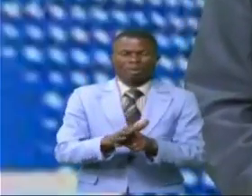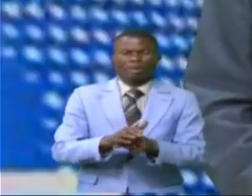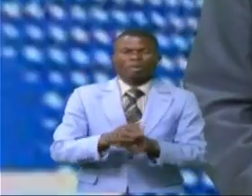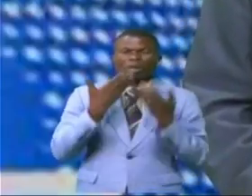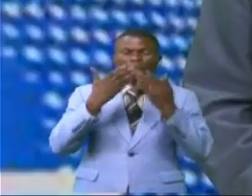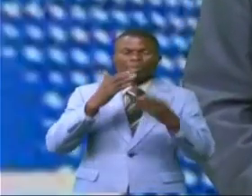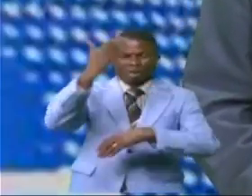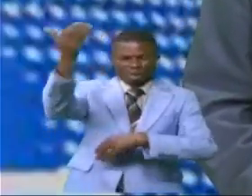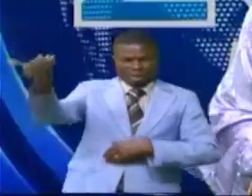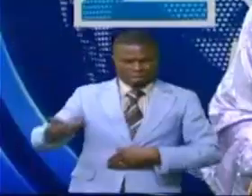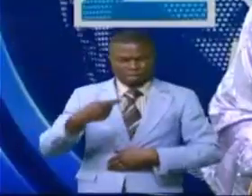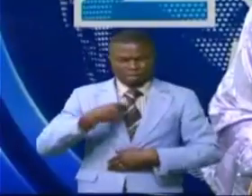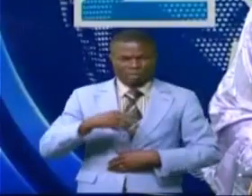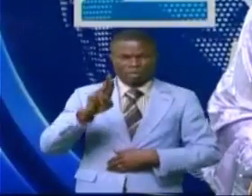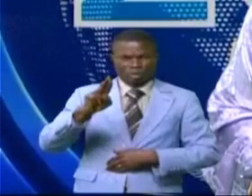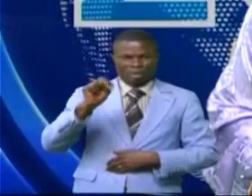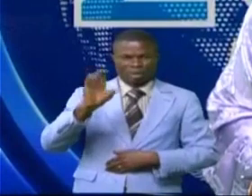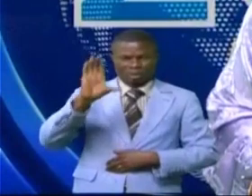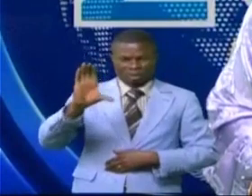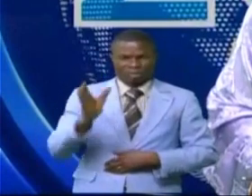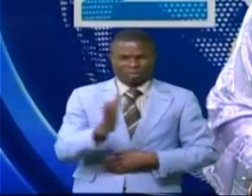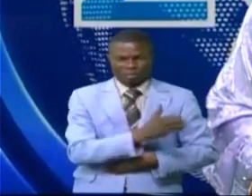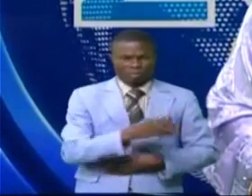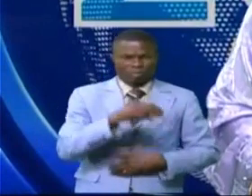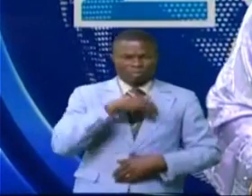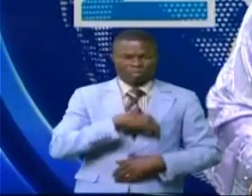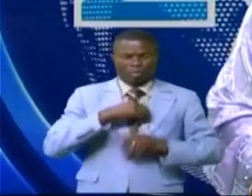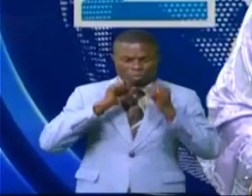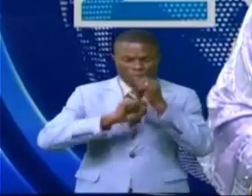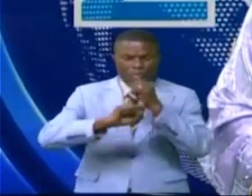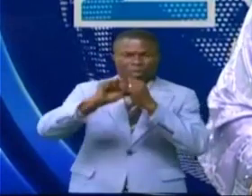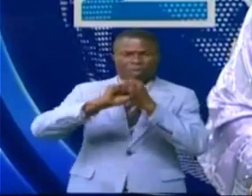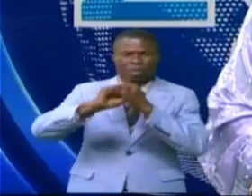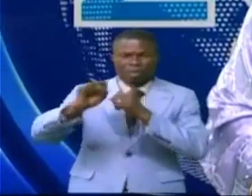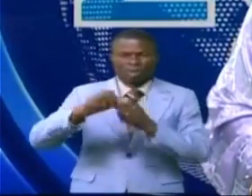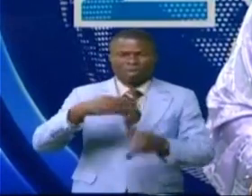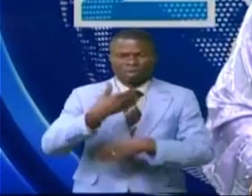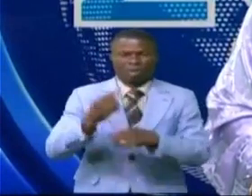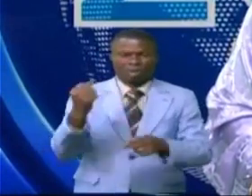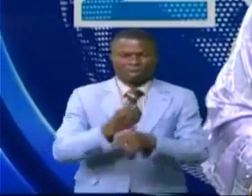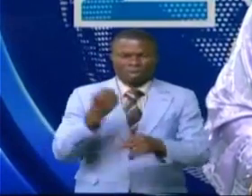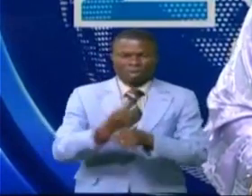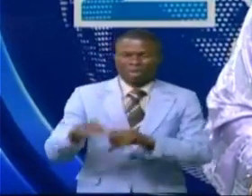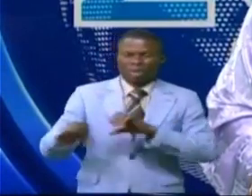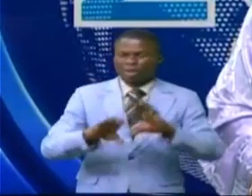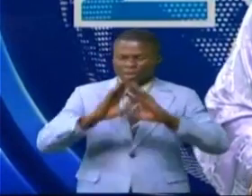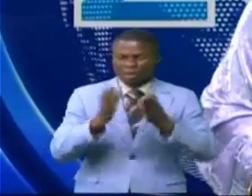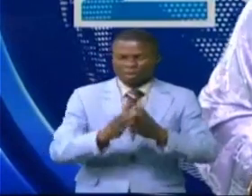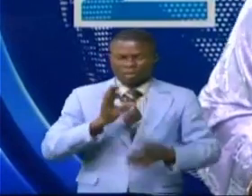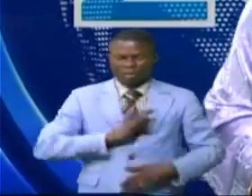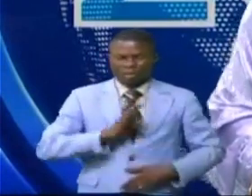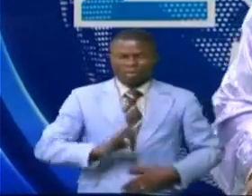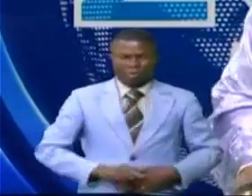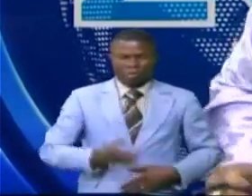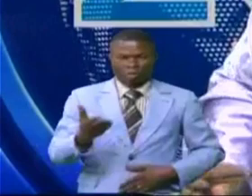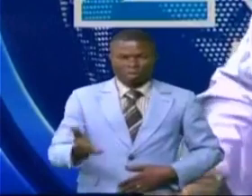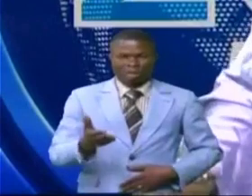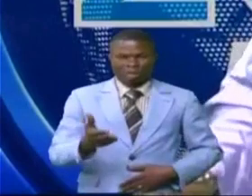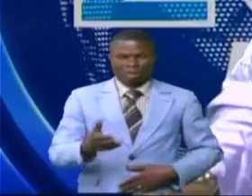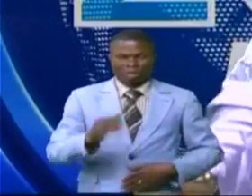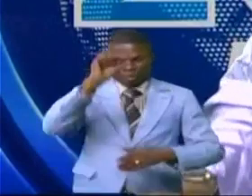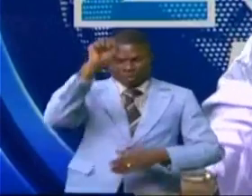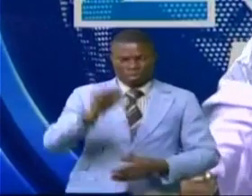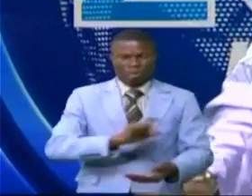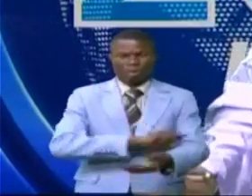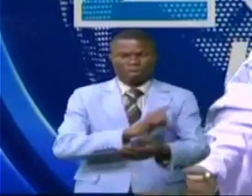la RTNC. Et en mission de vulgarisation des réalisations du chef de l'État, Félix-Antoine Tshisekedi Tshilombo, dans le Sud